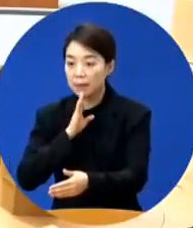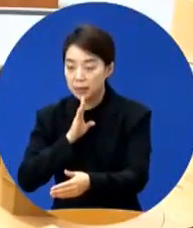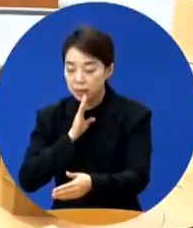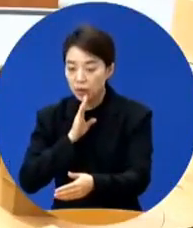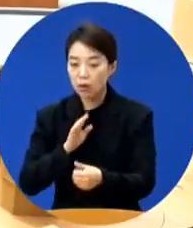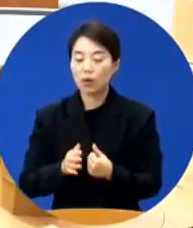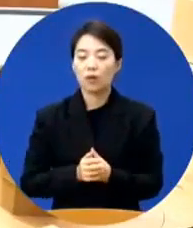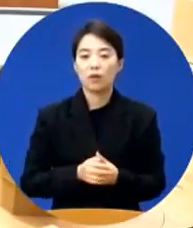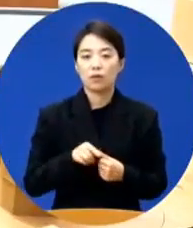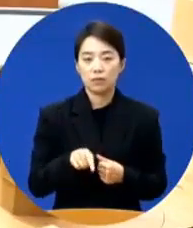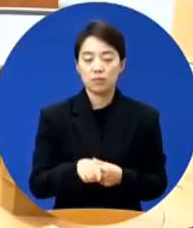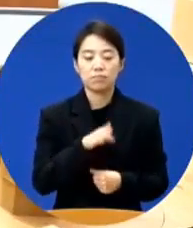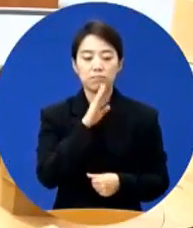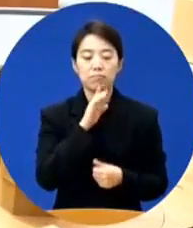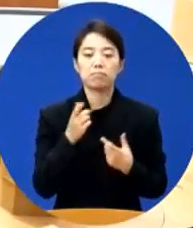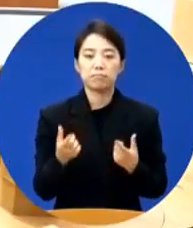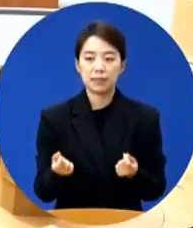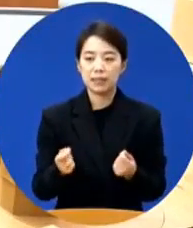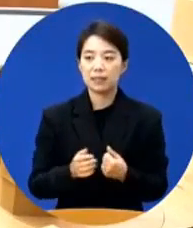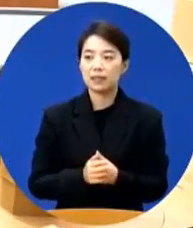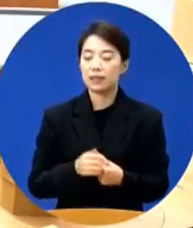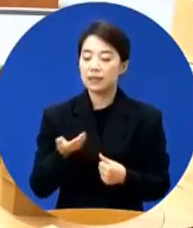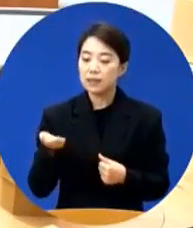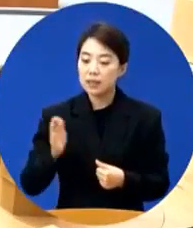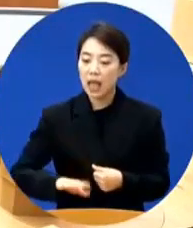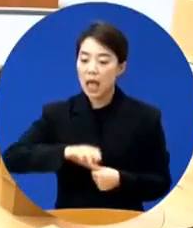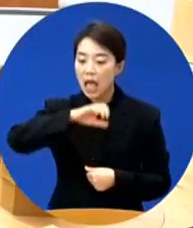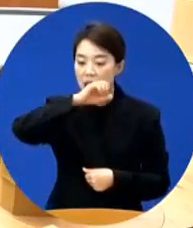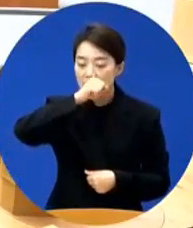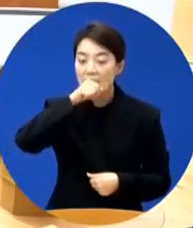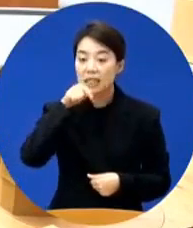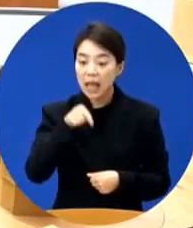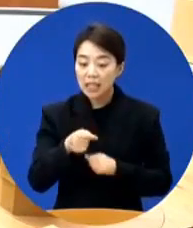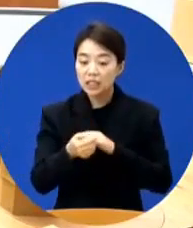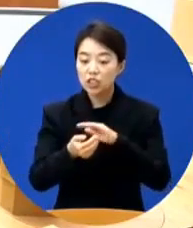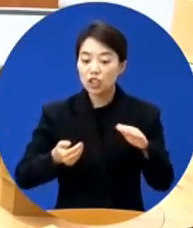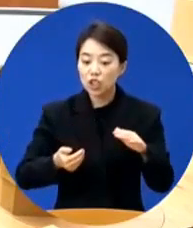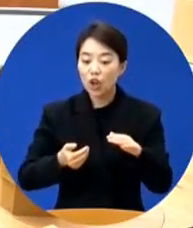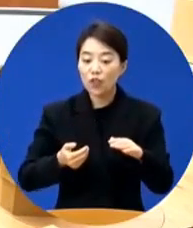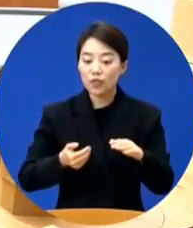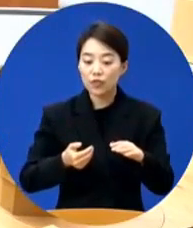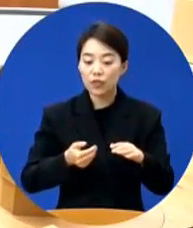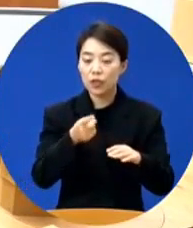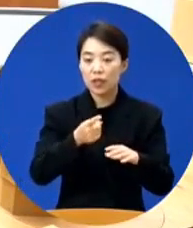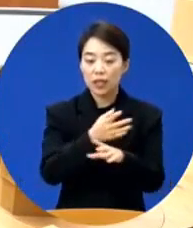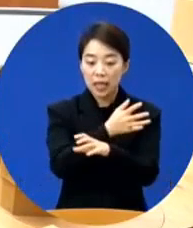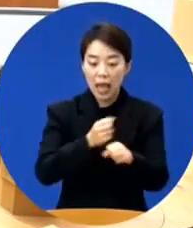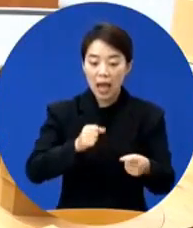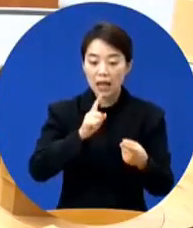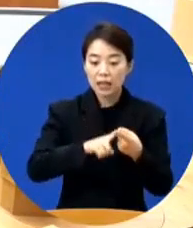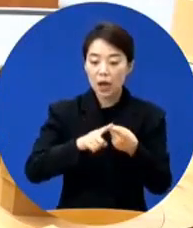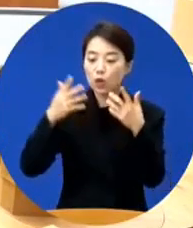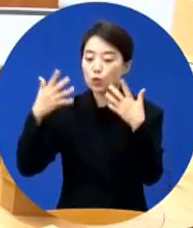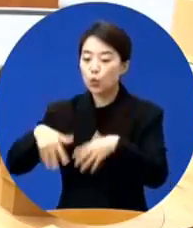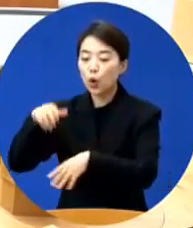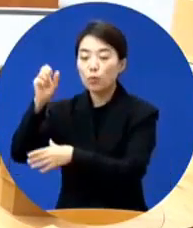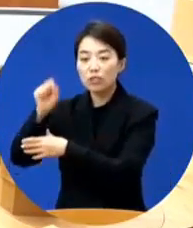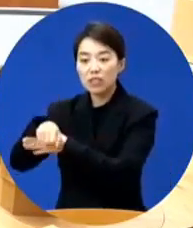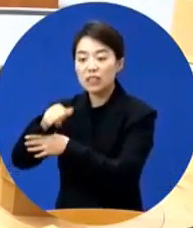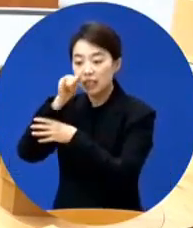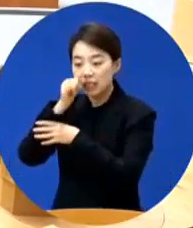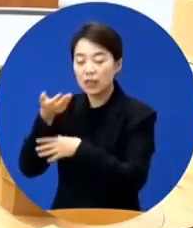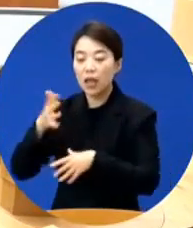원칙적으로 맞습니다. 예. 그런데 그 예산에 선결사항을 조건부 승인하더라도 그 조건이 이행이 안